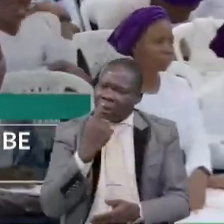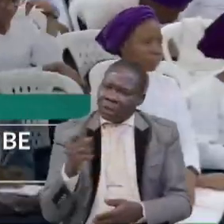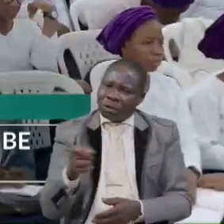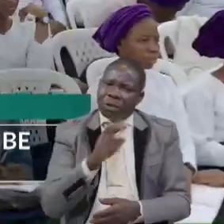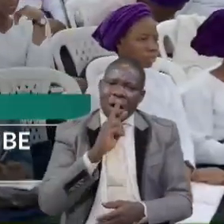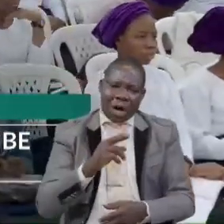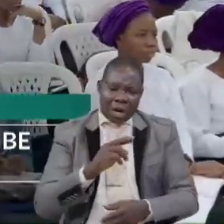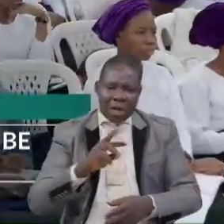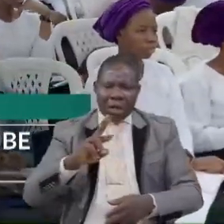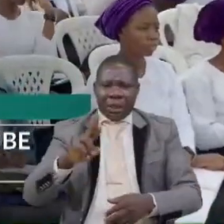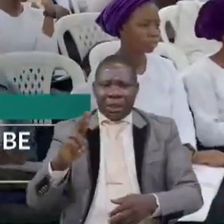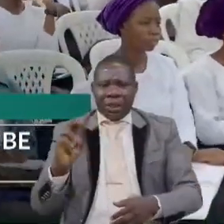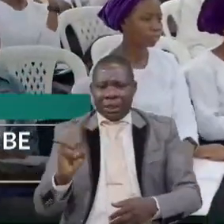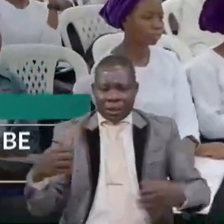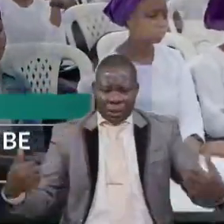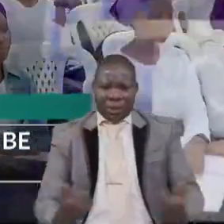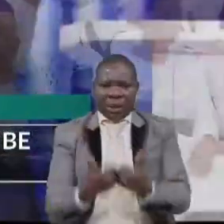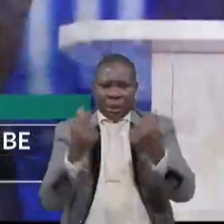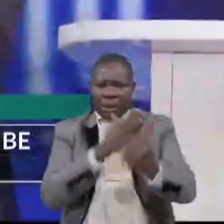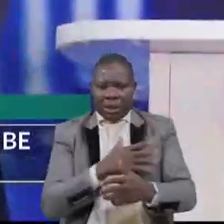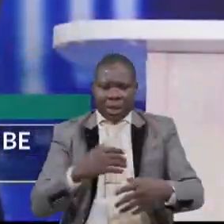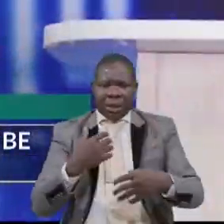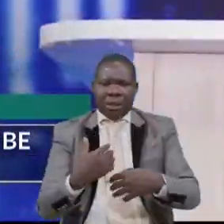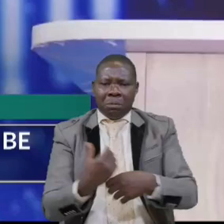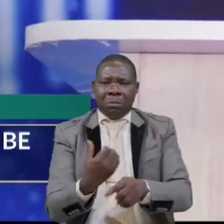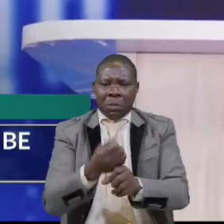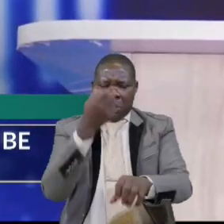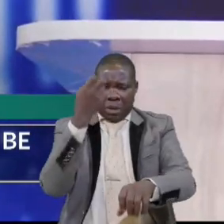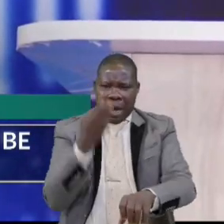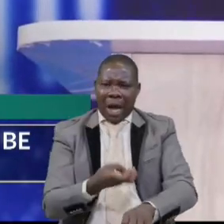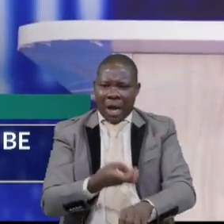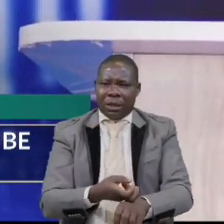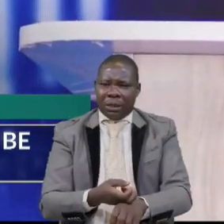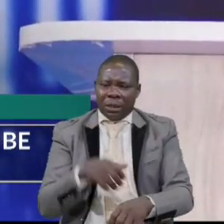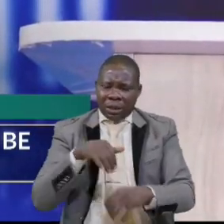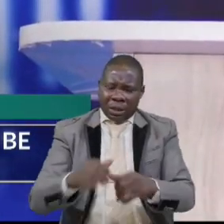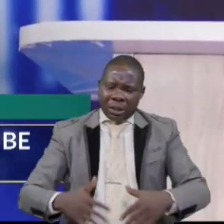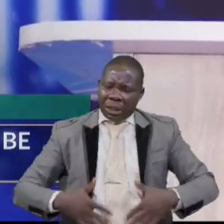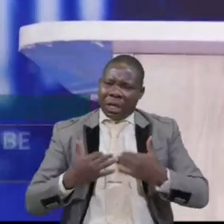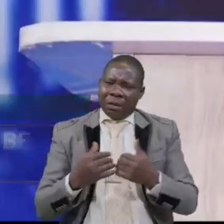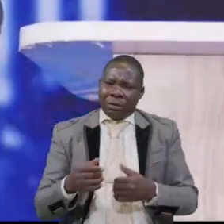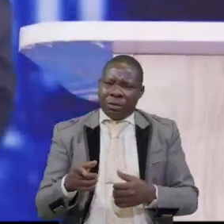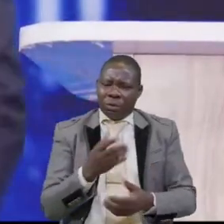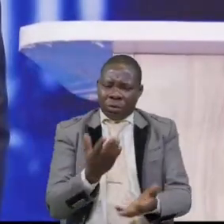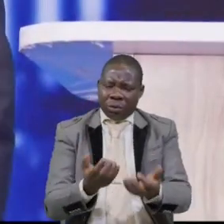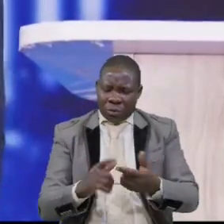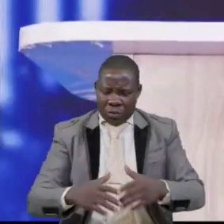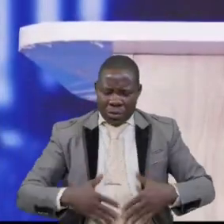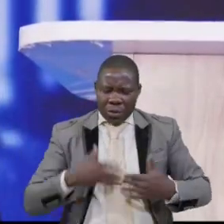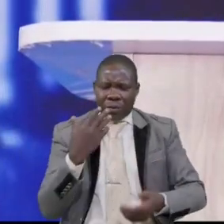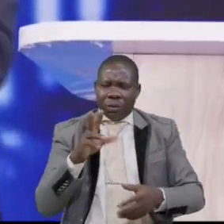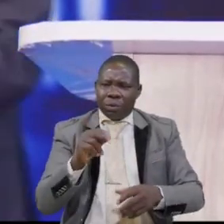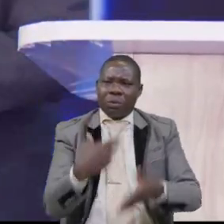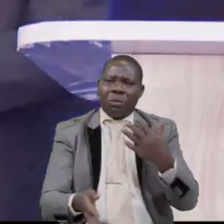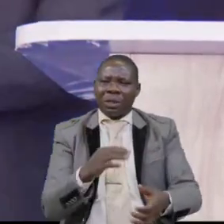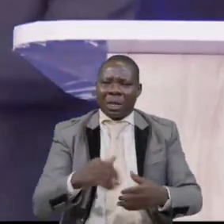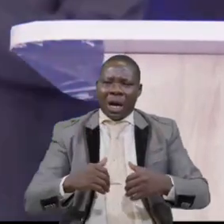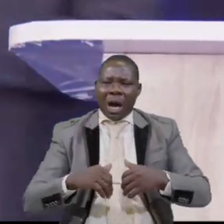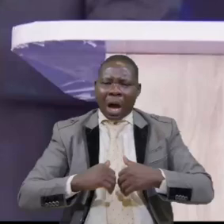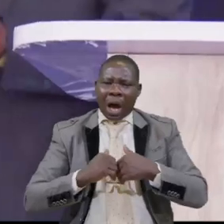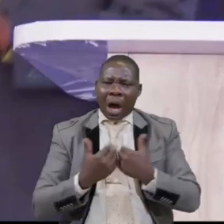redéfier et renforcer. Vous avez la vie dans laquelle nous vivons. Peu importe ce que. Quel que soit votre